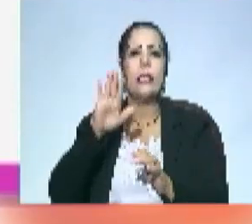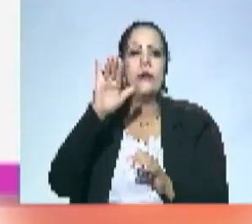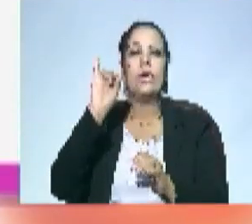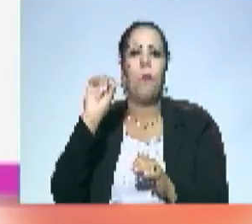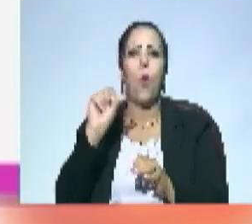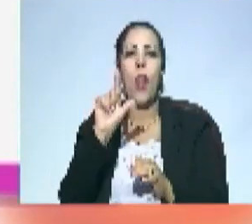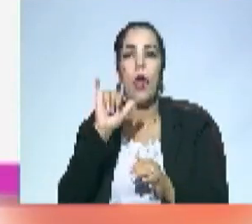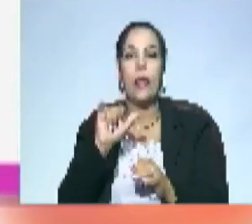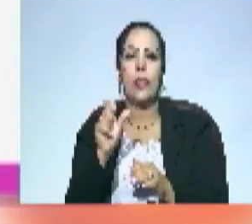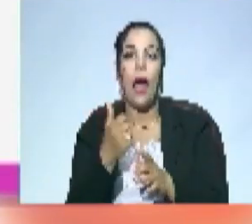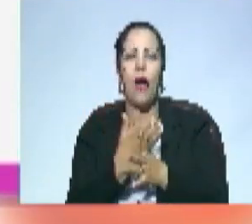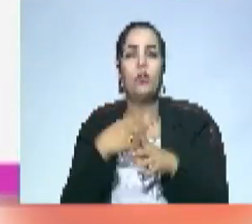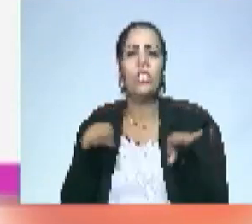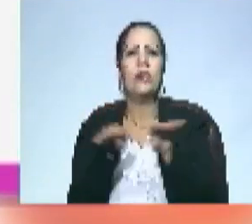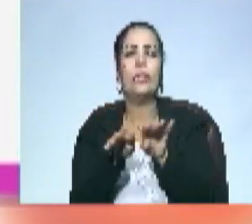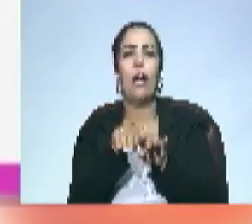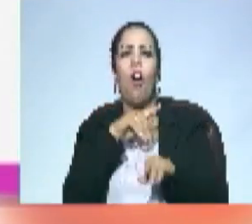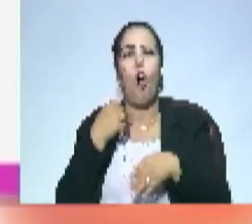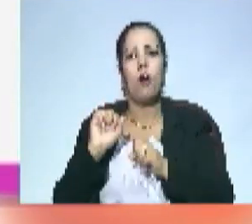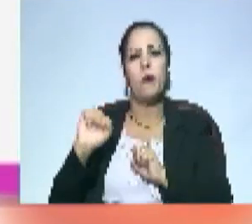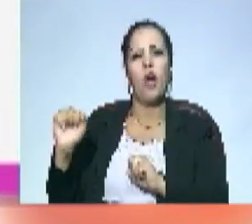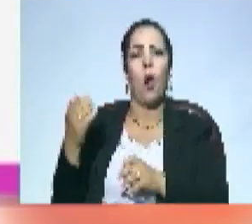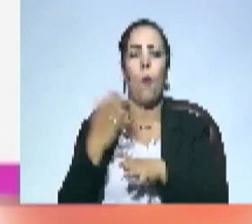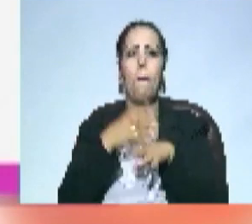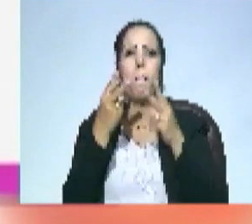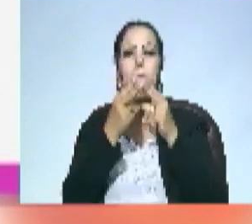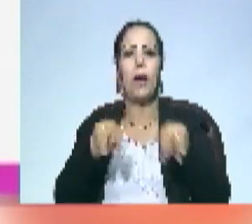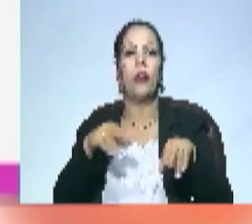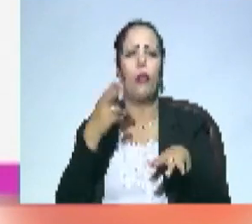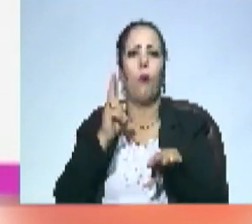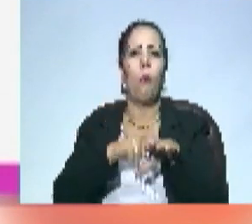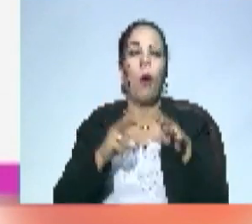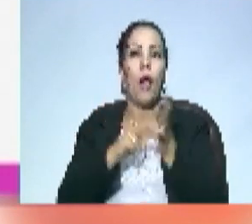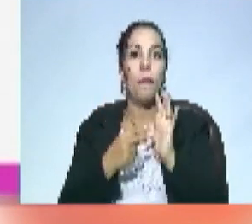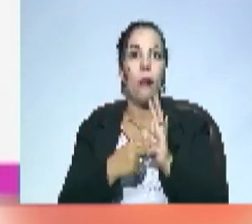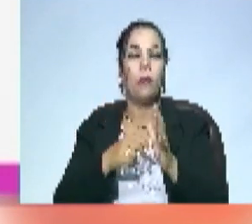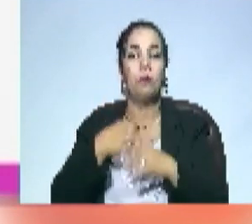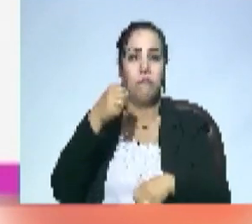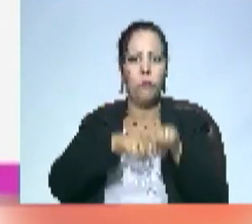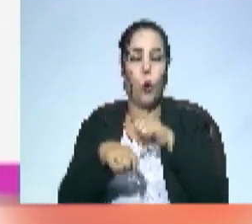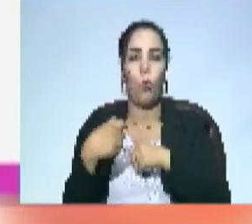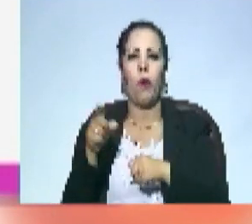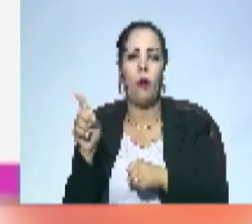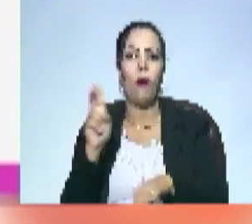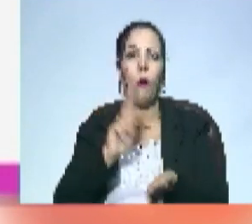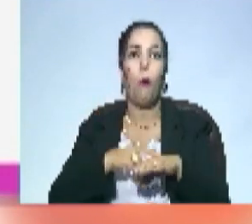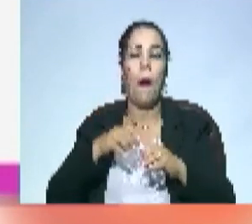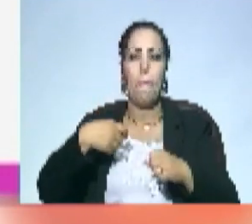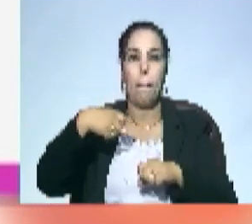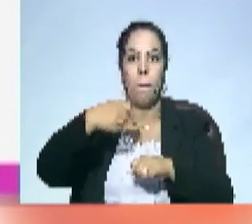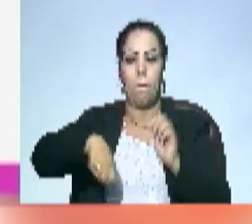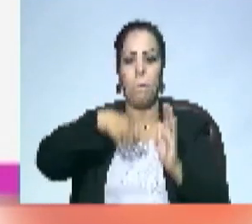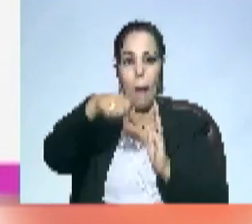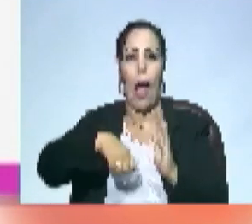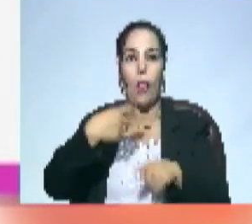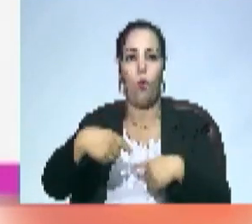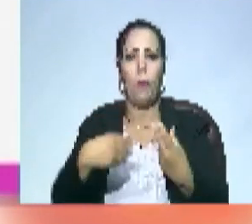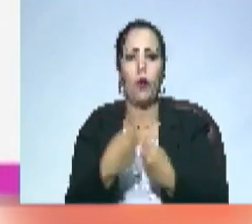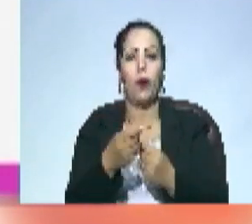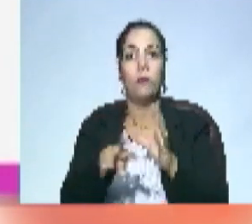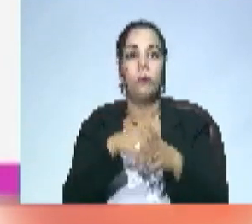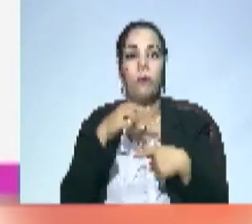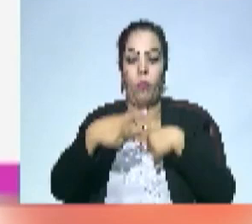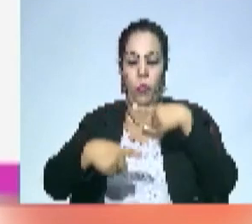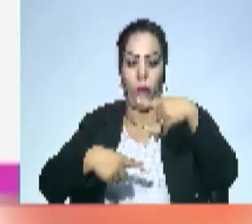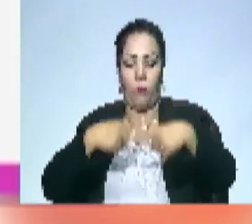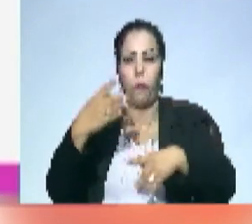وبيض بس بس هو ليه عجانه ومكنه مخصوص صغيره كده ليه بتتحط فيها اي حاجه تانيه غير اللي